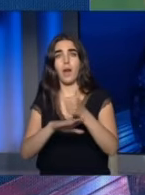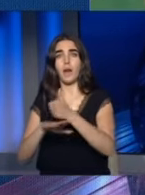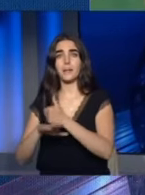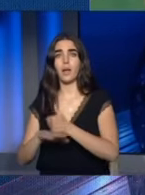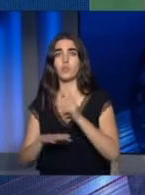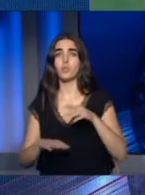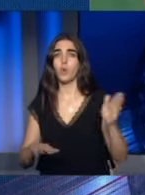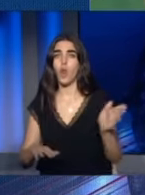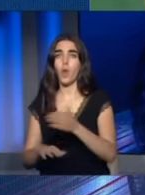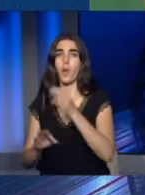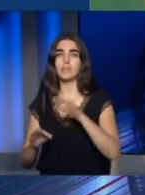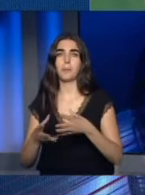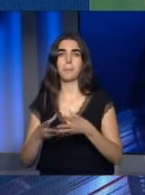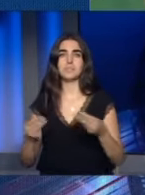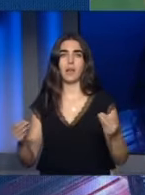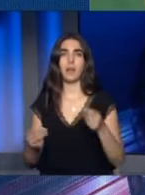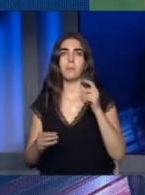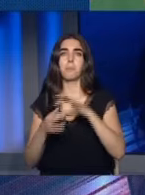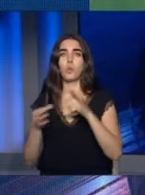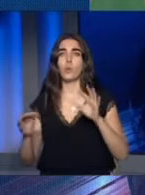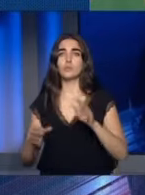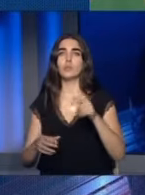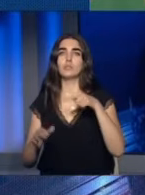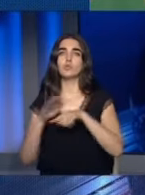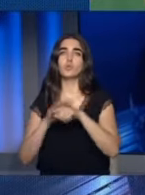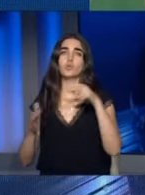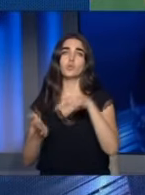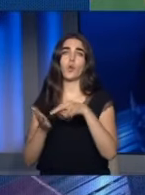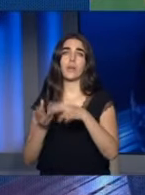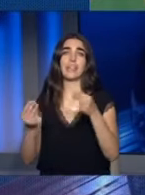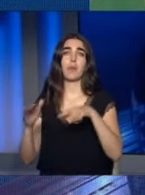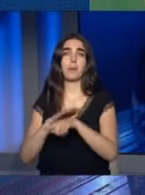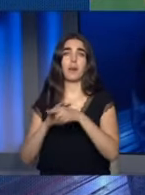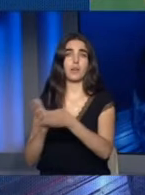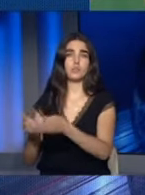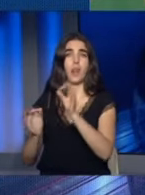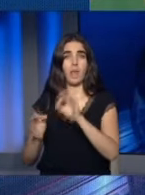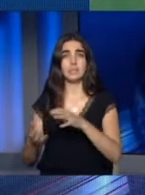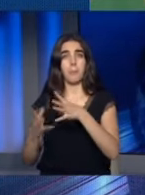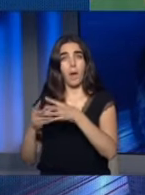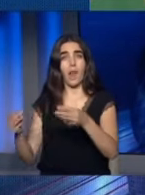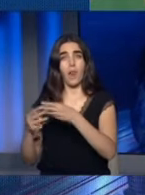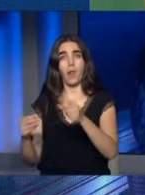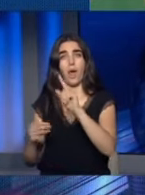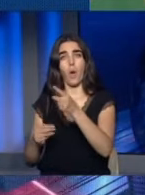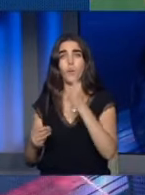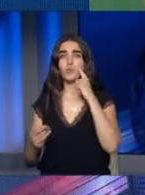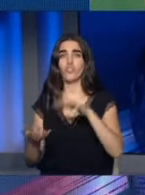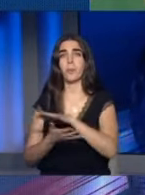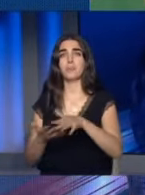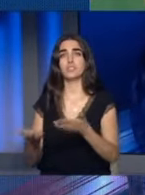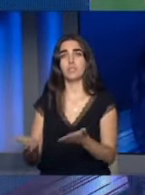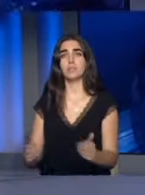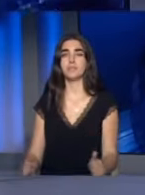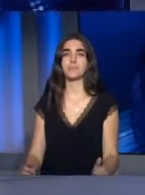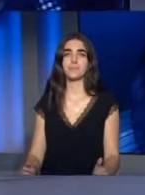الاداريه او الفيدراليه وتم البحث بمستهل اللقاء في موضوع النازحين السوريين وايجاد حل عملي لمعالجه تداعيات